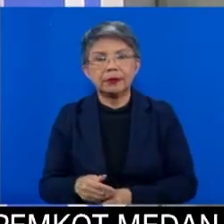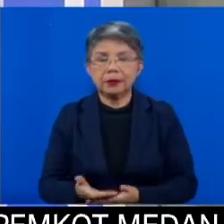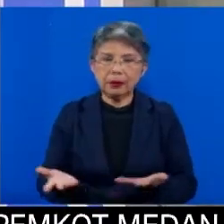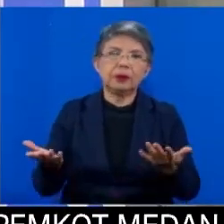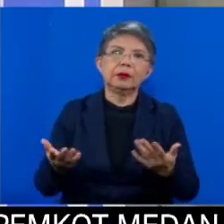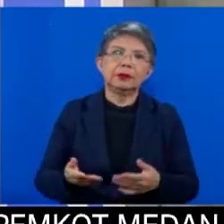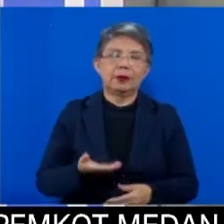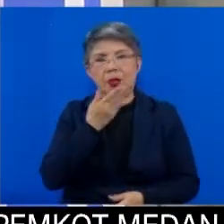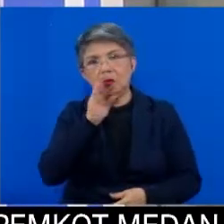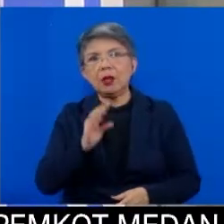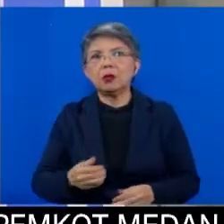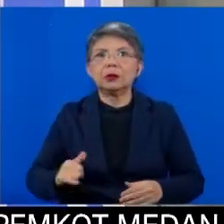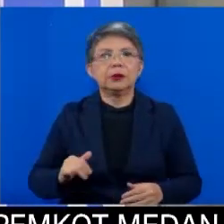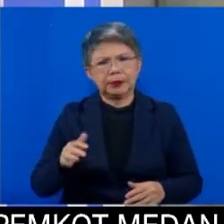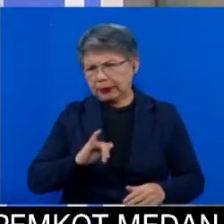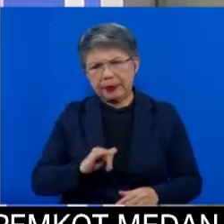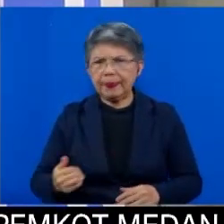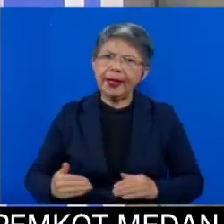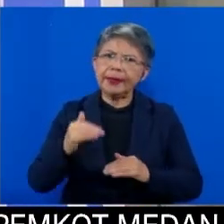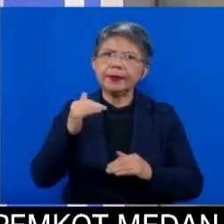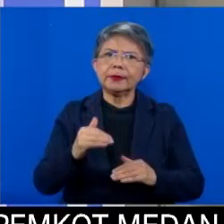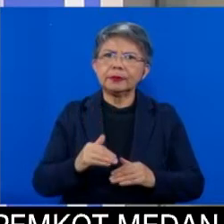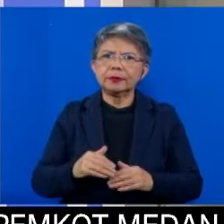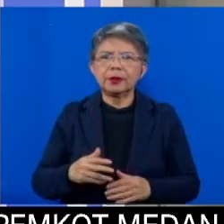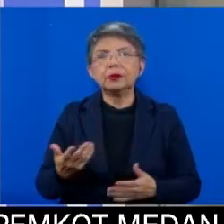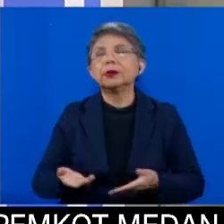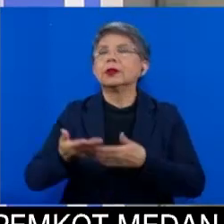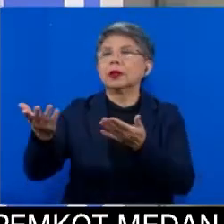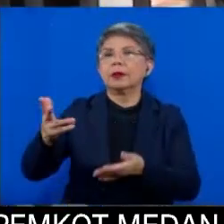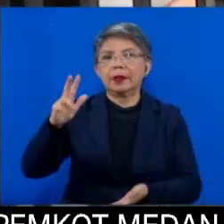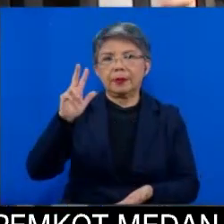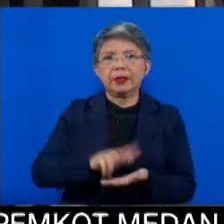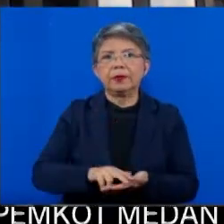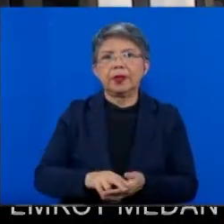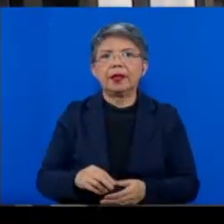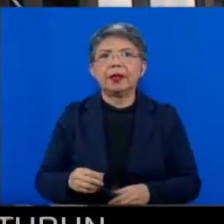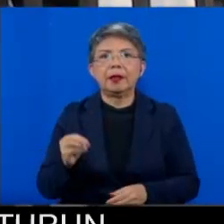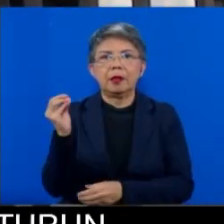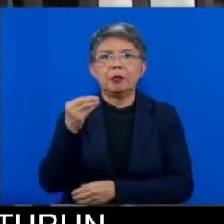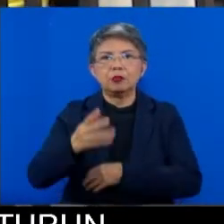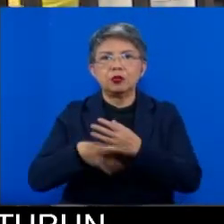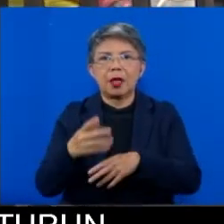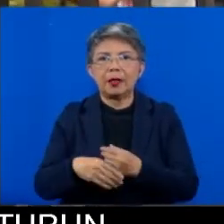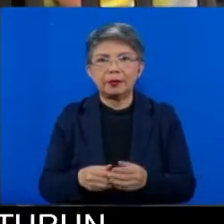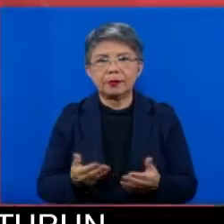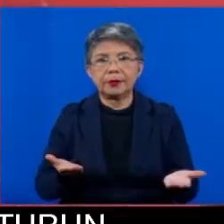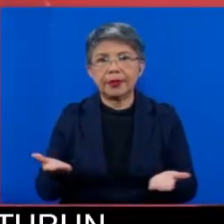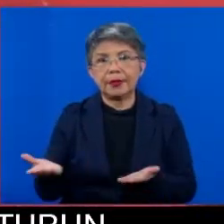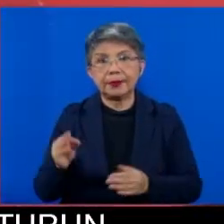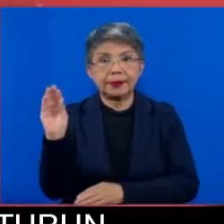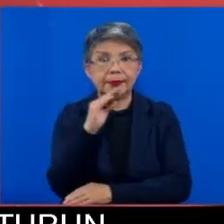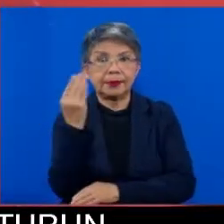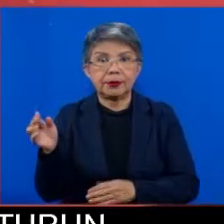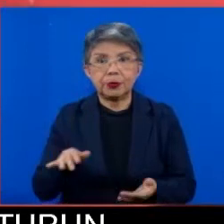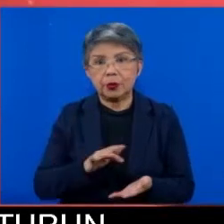alhamdulillah. Tapi kan nanti balik lagi ya sesuai keputusan dari manajemen kita gitu. Beberapa perusahaan layanan jasa transportasi